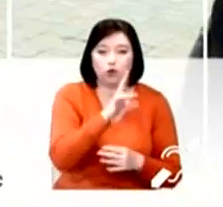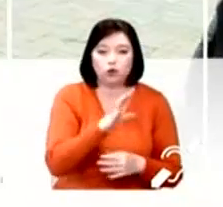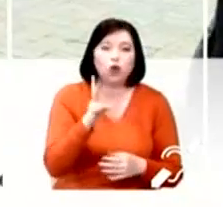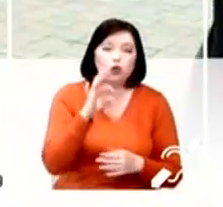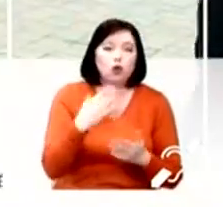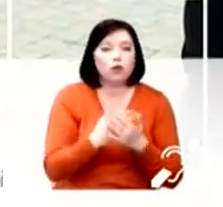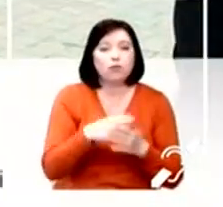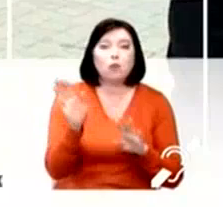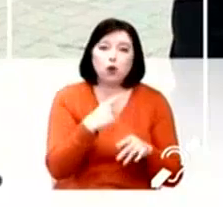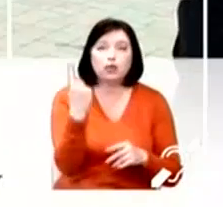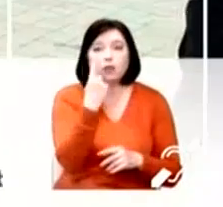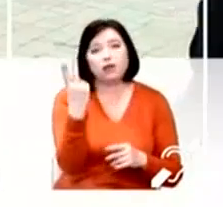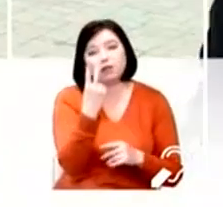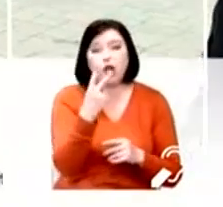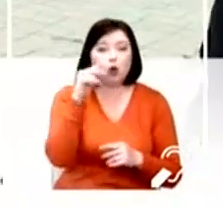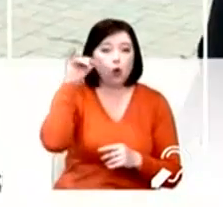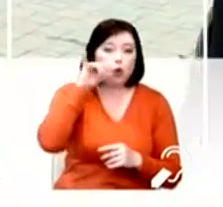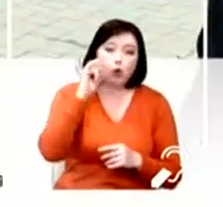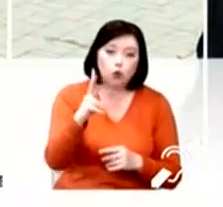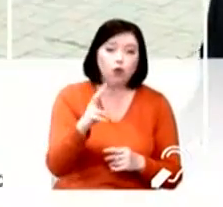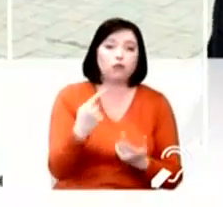undeva după prima, a doua lecție,